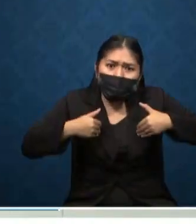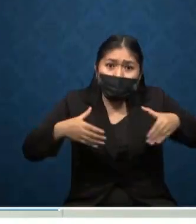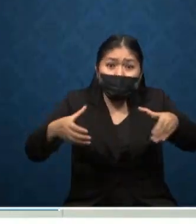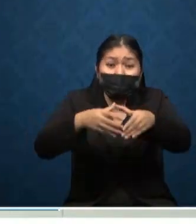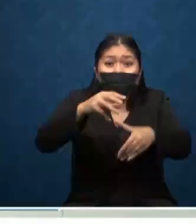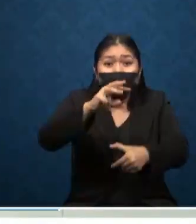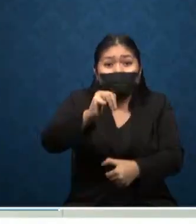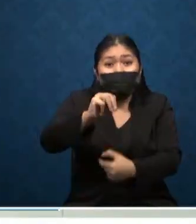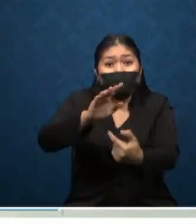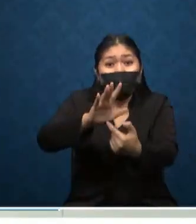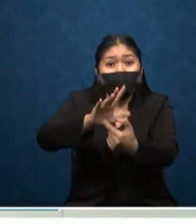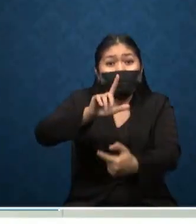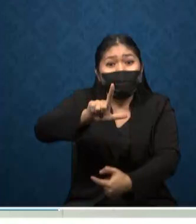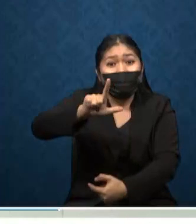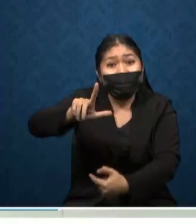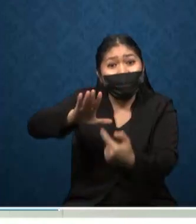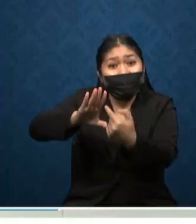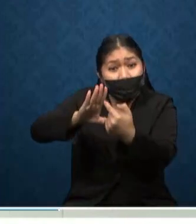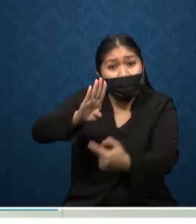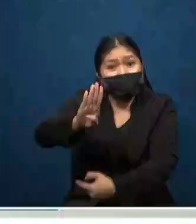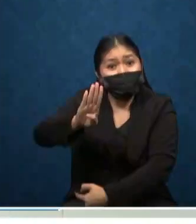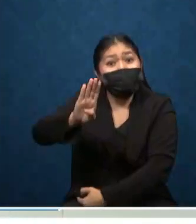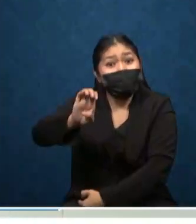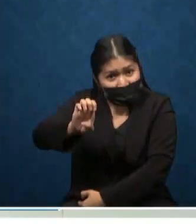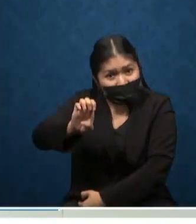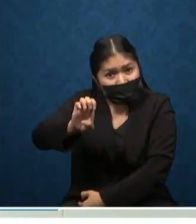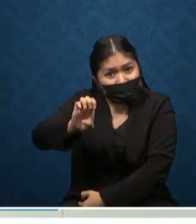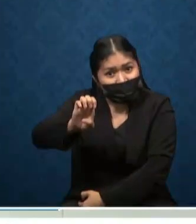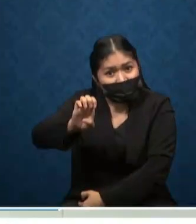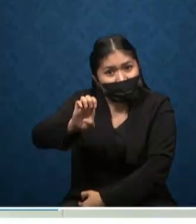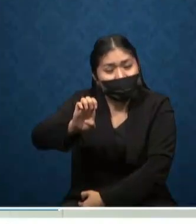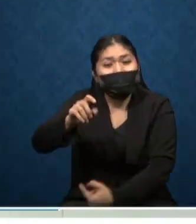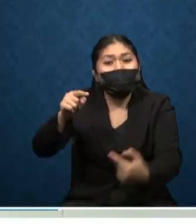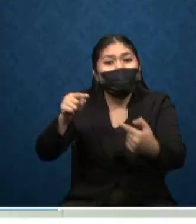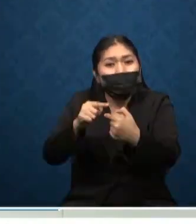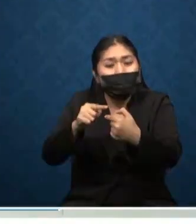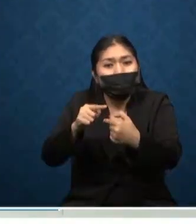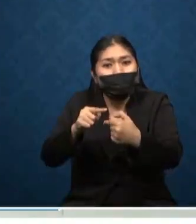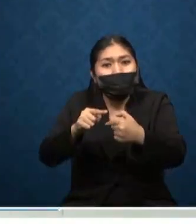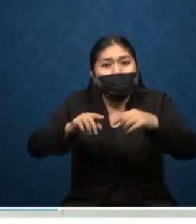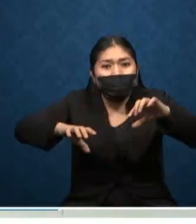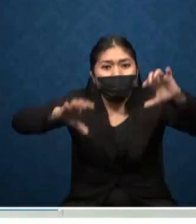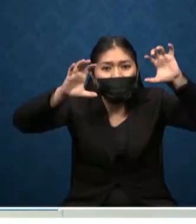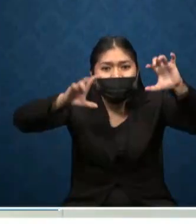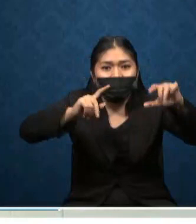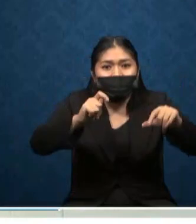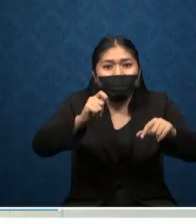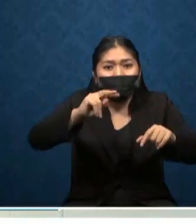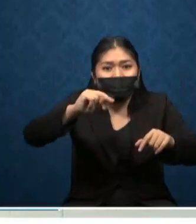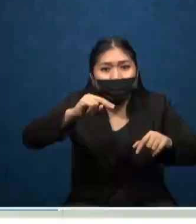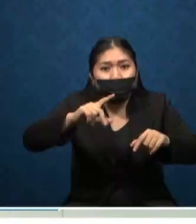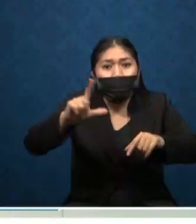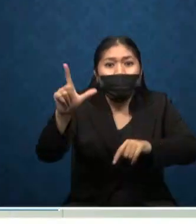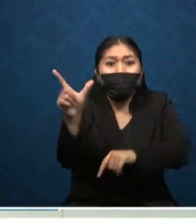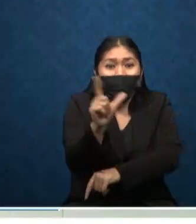บีชนเผ่ามาลาบีเนี่ยก็คือถ้าพูดภาษาแบบเราคือปีทองเหลืองเราพบผู้นำของกลุ่